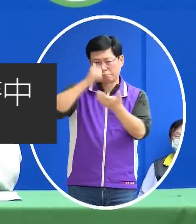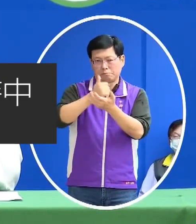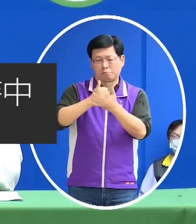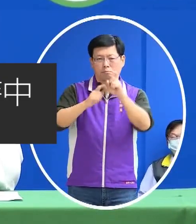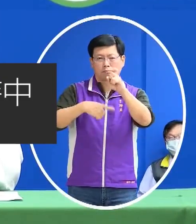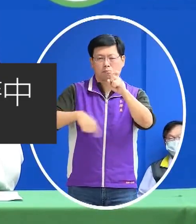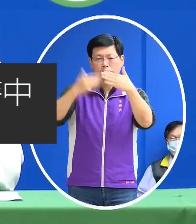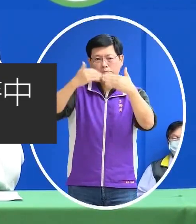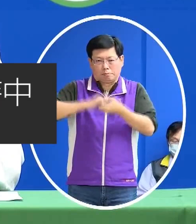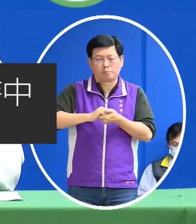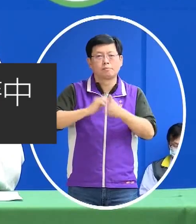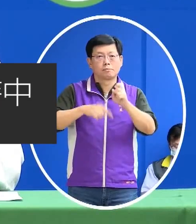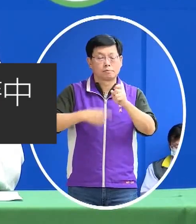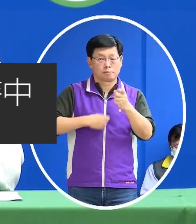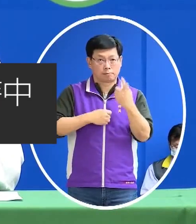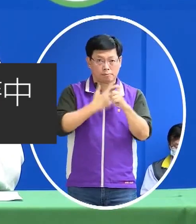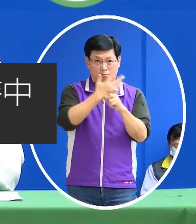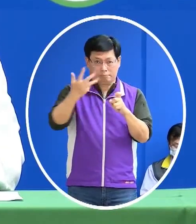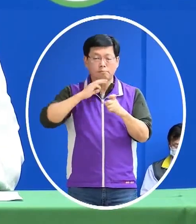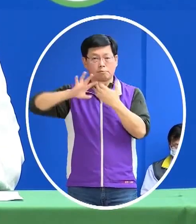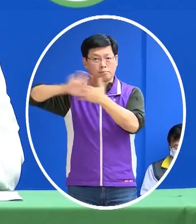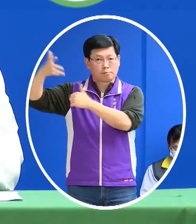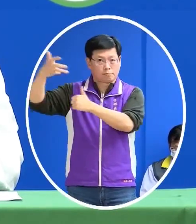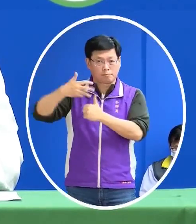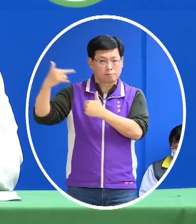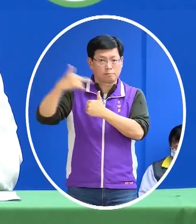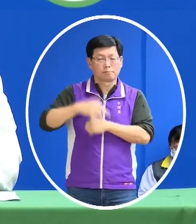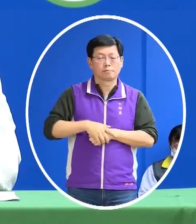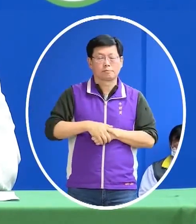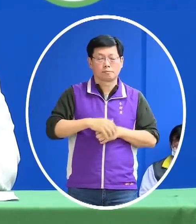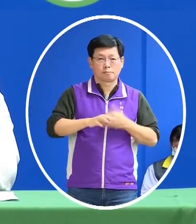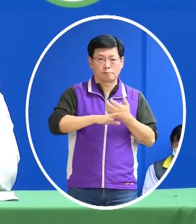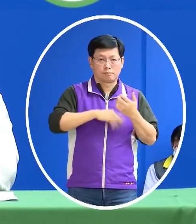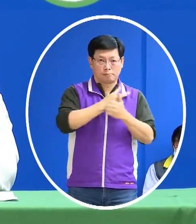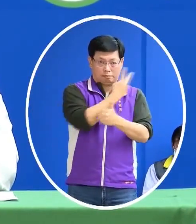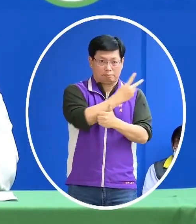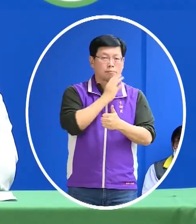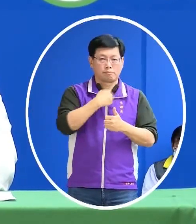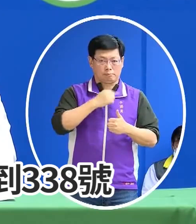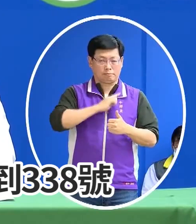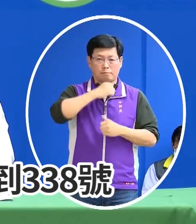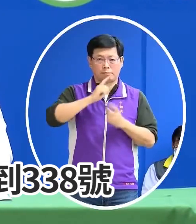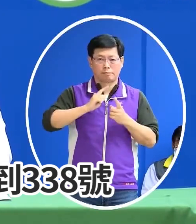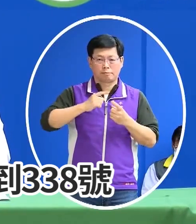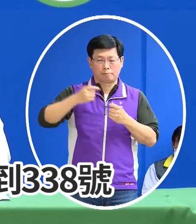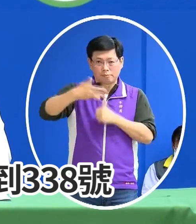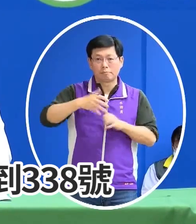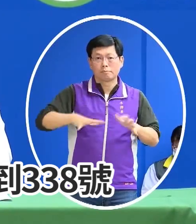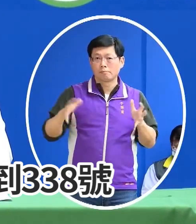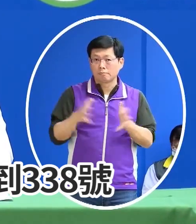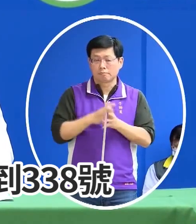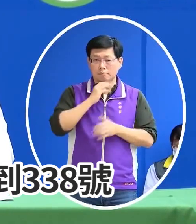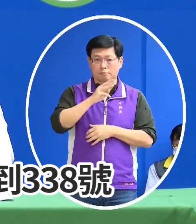确诊个案，那8例为境外移入，那2例为本土。好，那总共我们